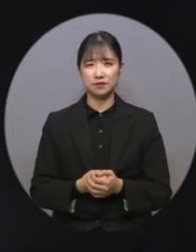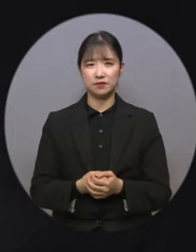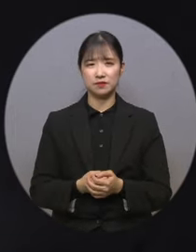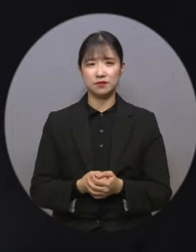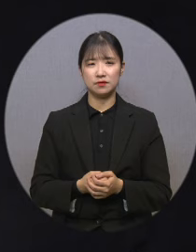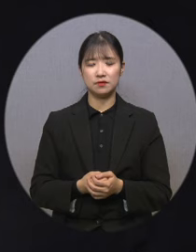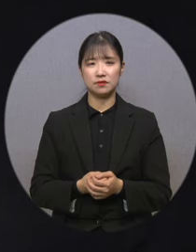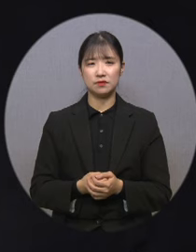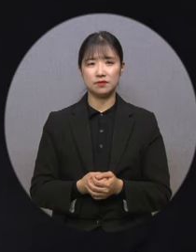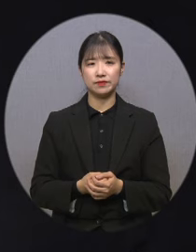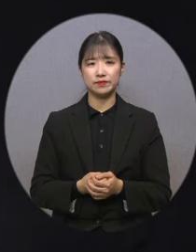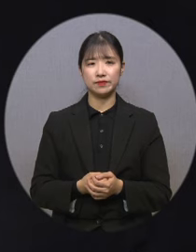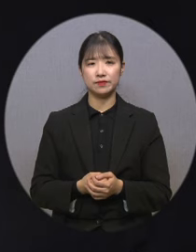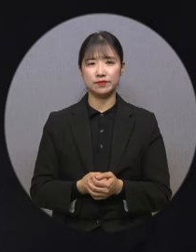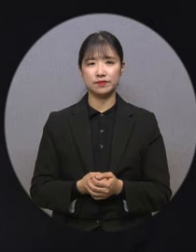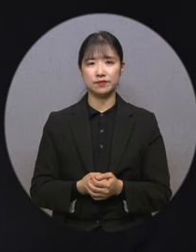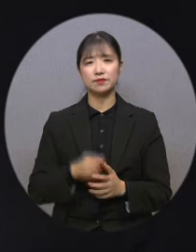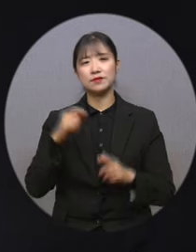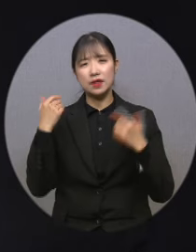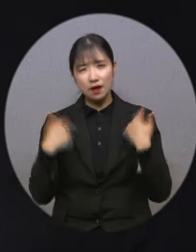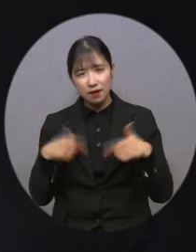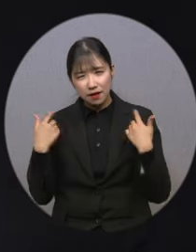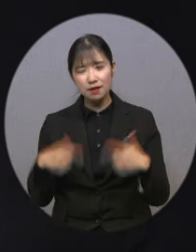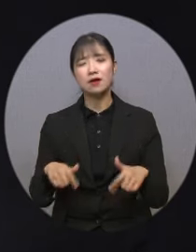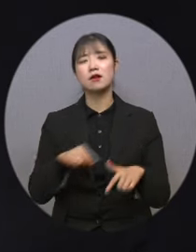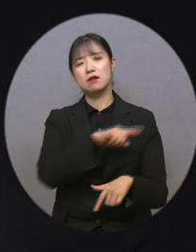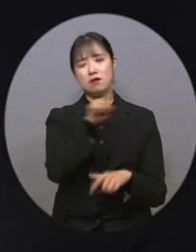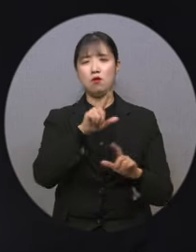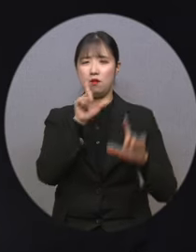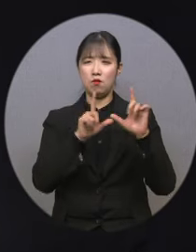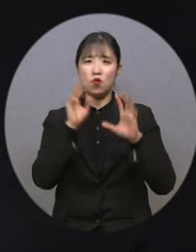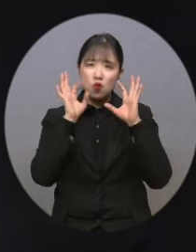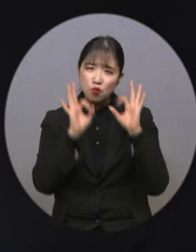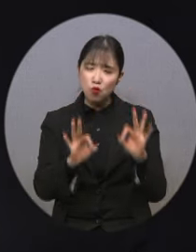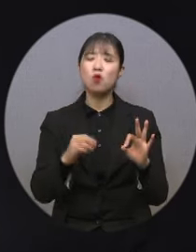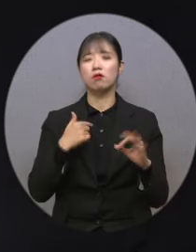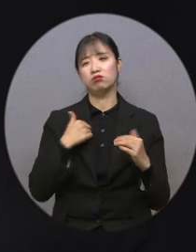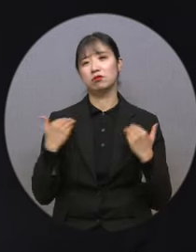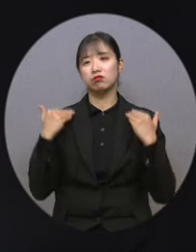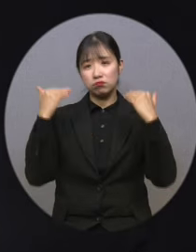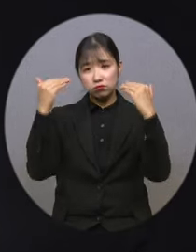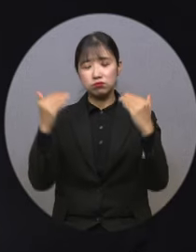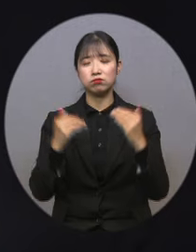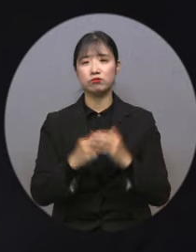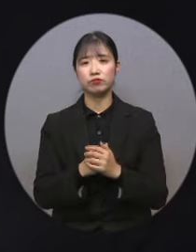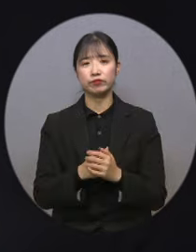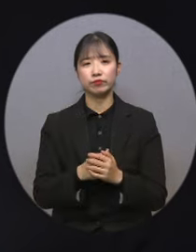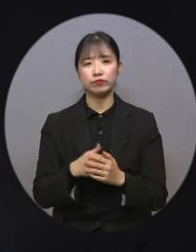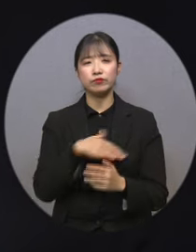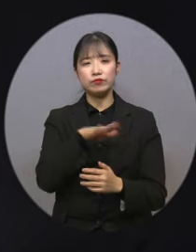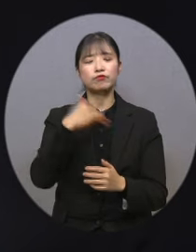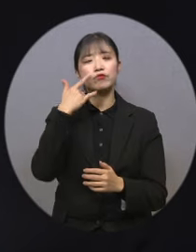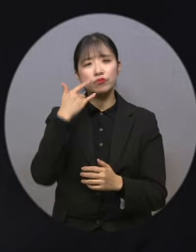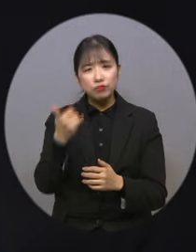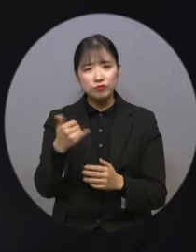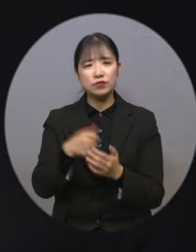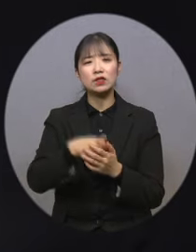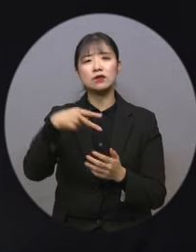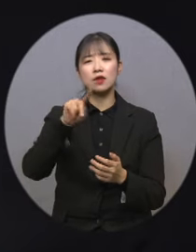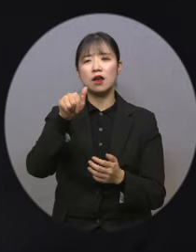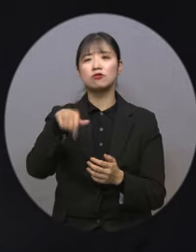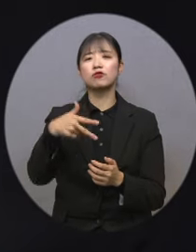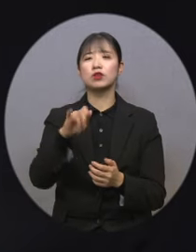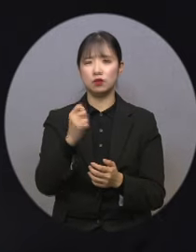키우고 2 항상 그런 것을 보면서 우리가 잘 않는데 우리가 부모한테 사우